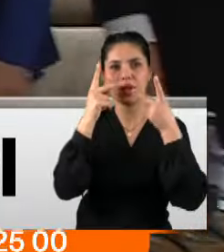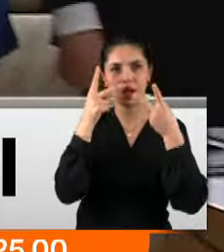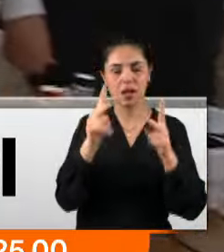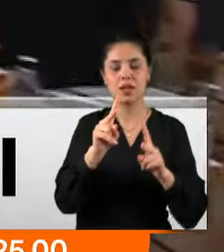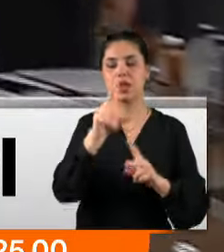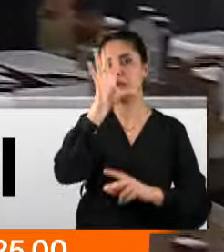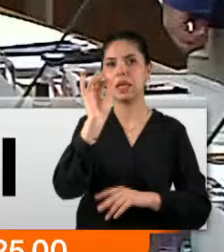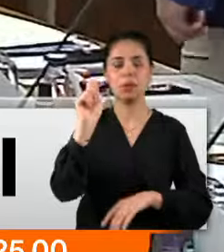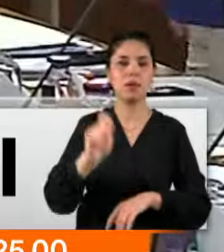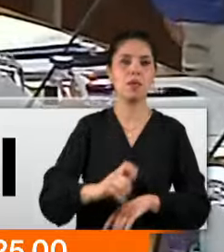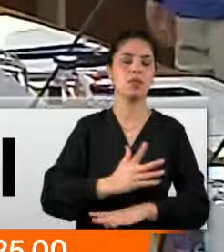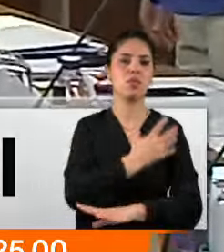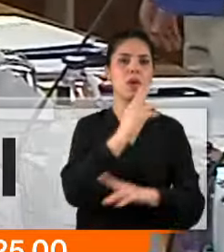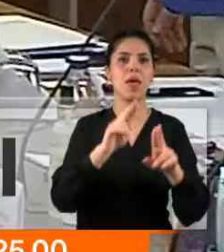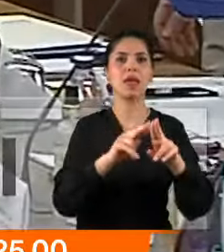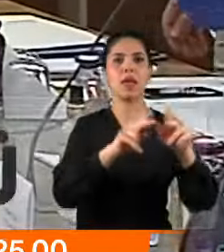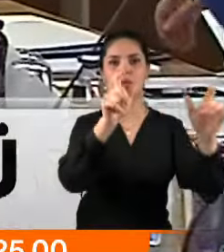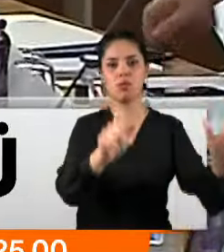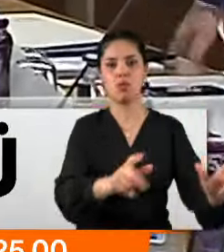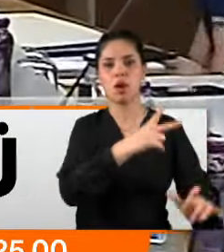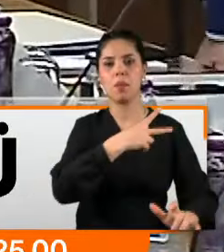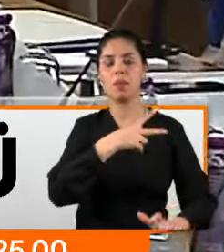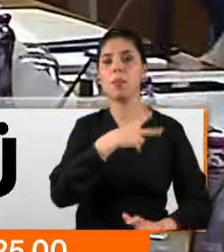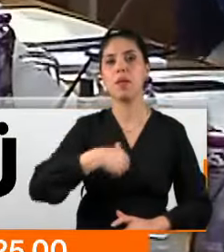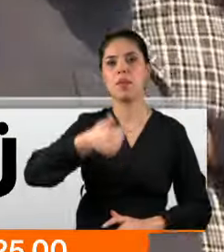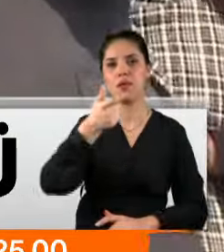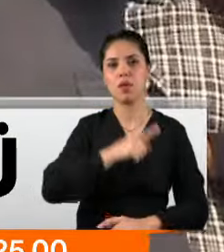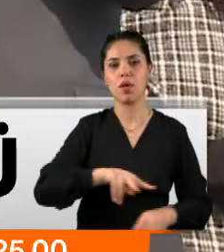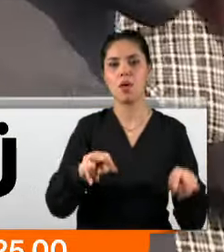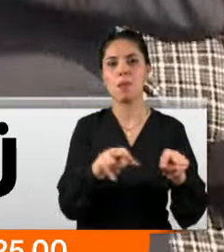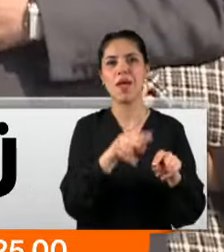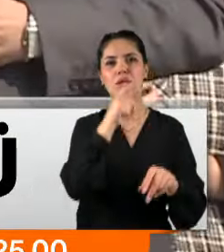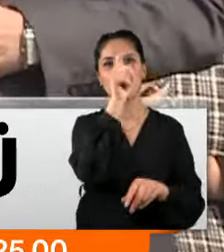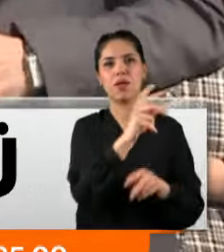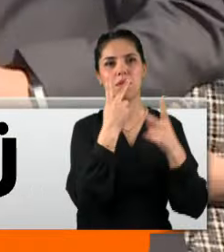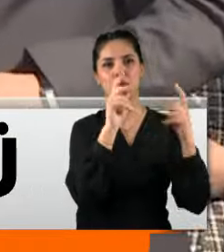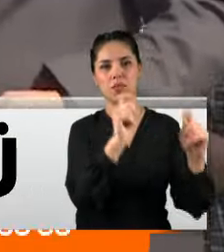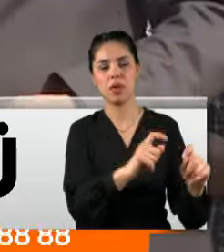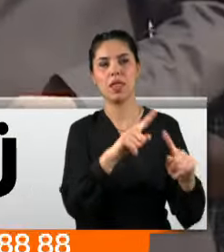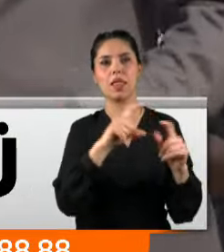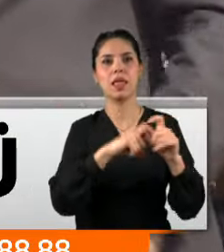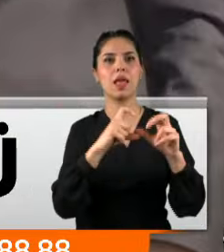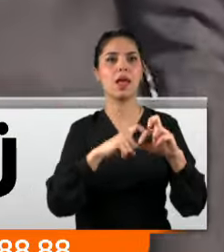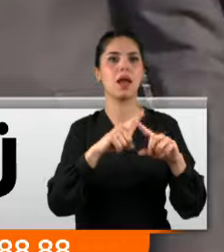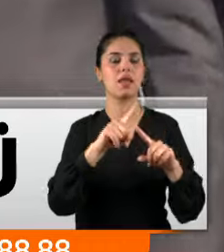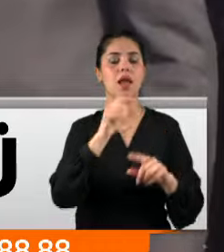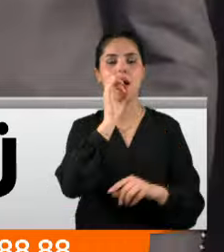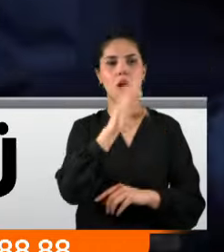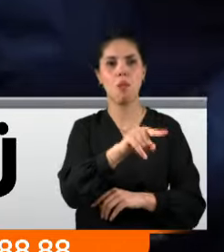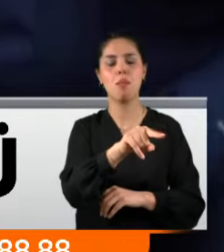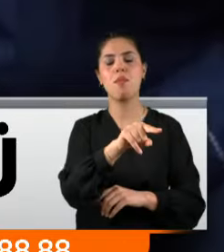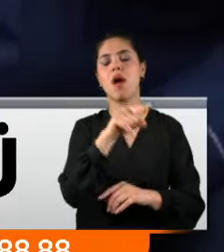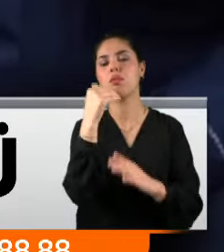CHP Keçiören Belediye Başkan Adayı Mesut Özarslan'dan geldi. CHP'li aday TGRT Haber'de katıldığı yayında